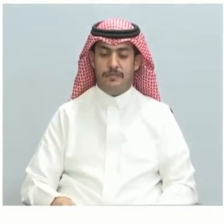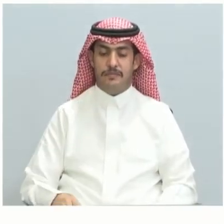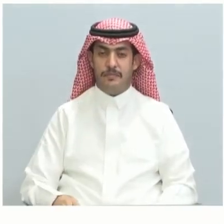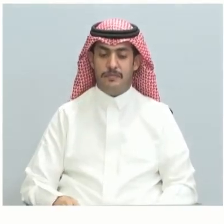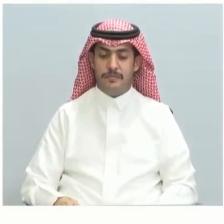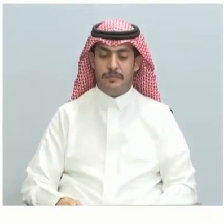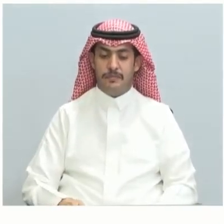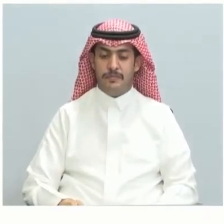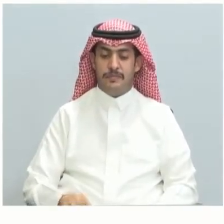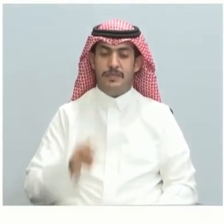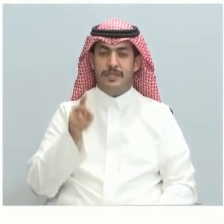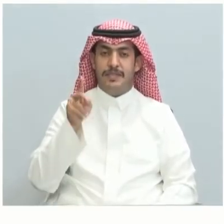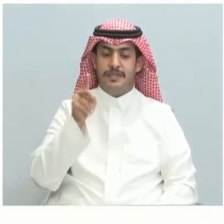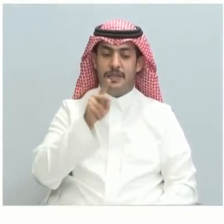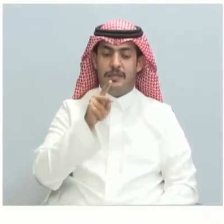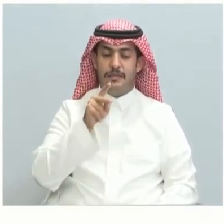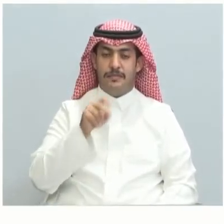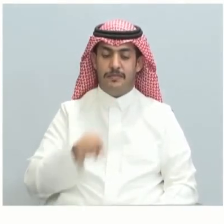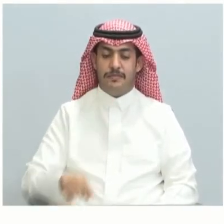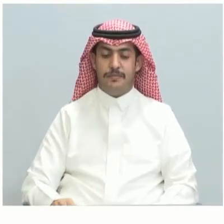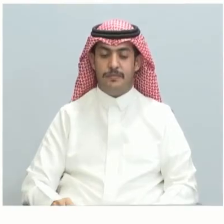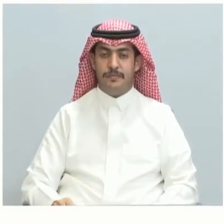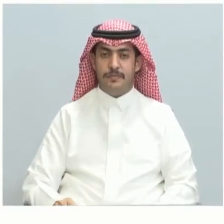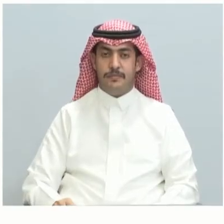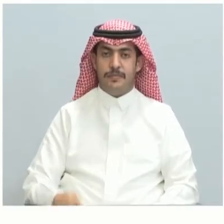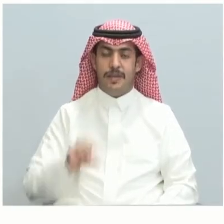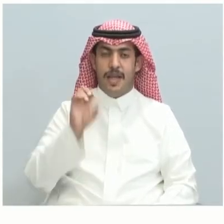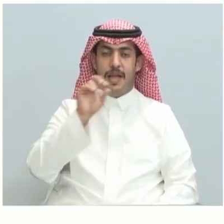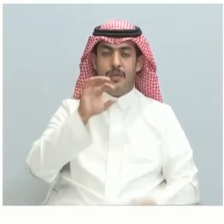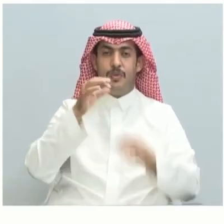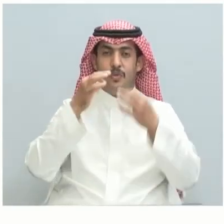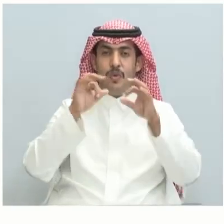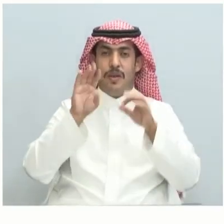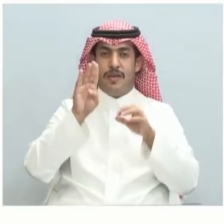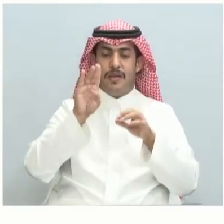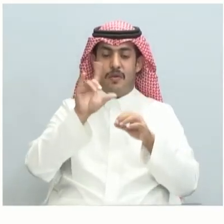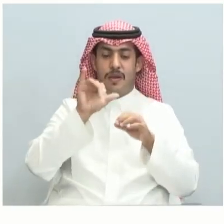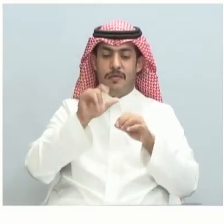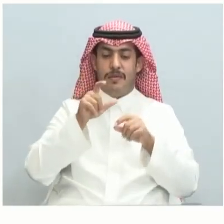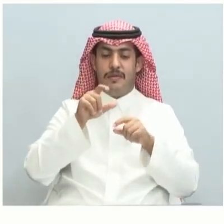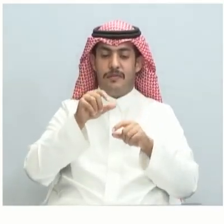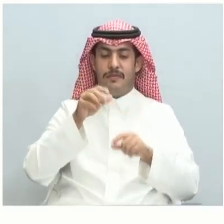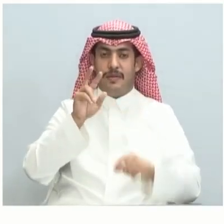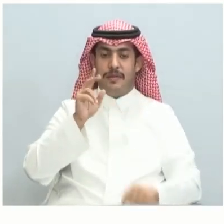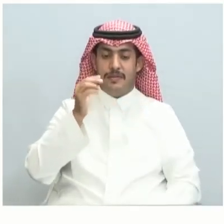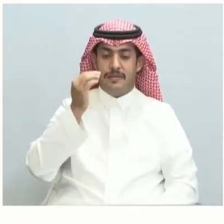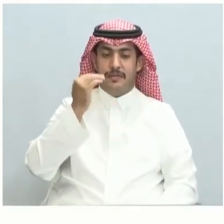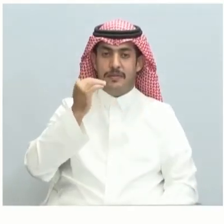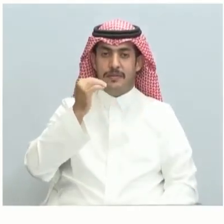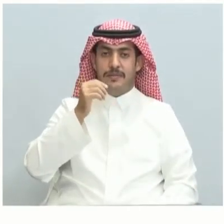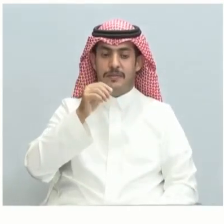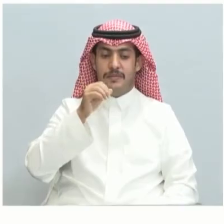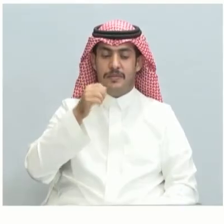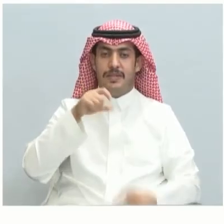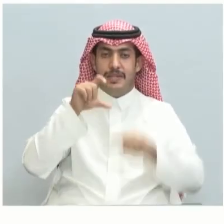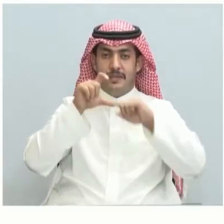نكتب يساوي هنا بارك الله فيكم العدد الكلي هو الناتج ال ال الذي ظهر لنا